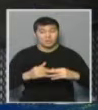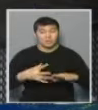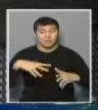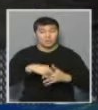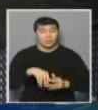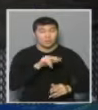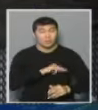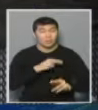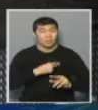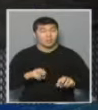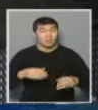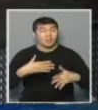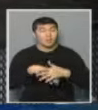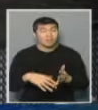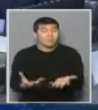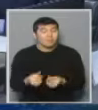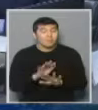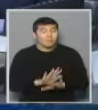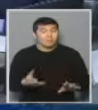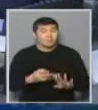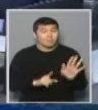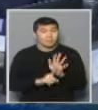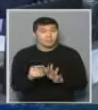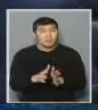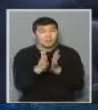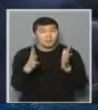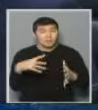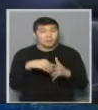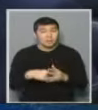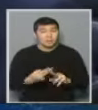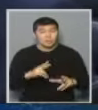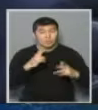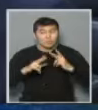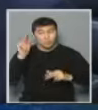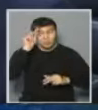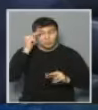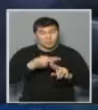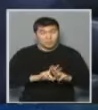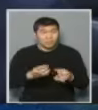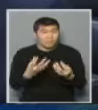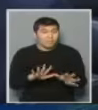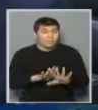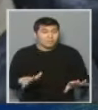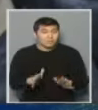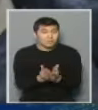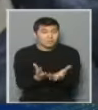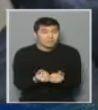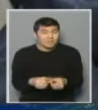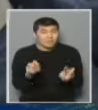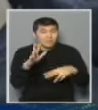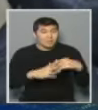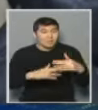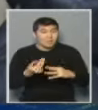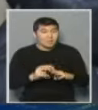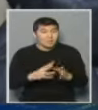привлекают на работу выпускников местных учебных заведений, ведь большинство наших студентов обучается с целью просто иметь диплом. Специалисты